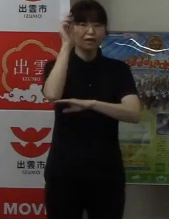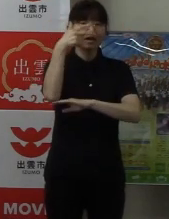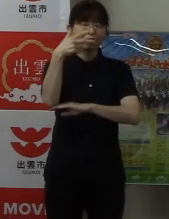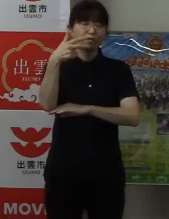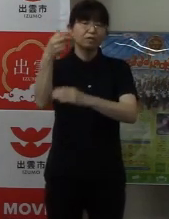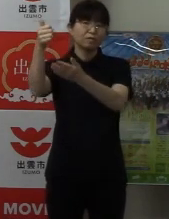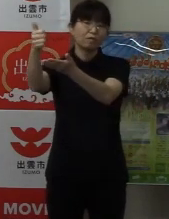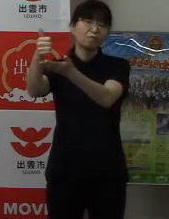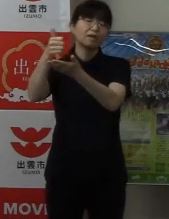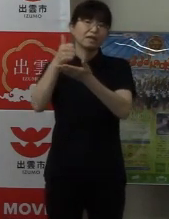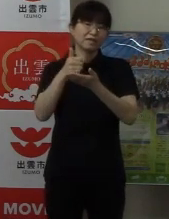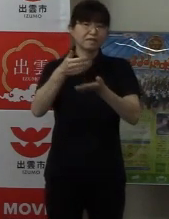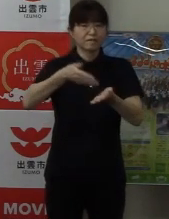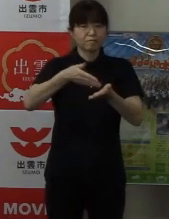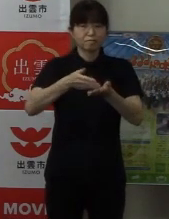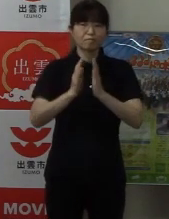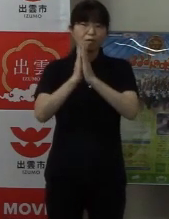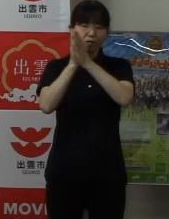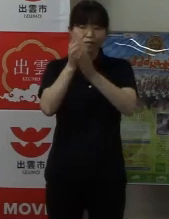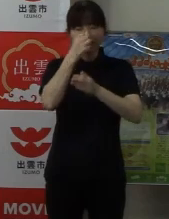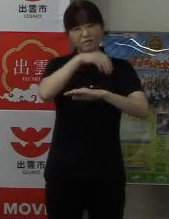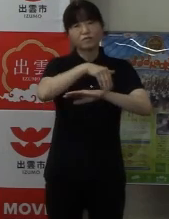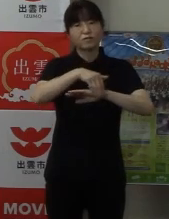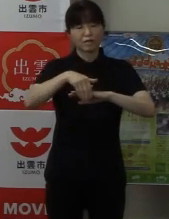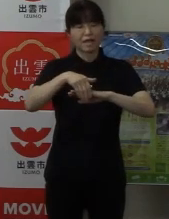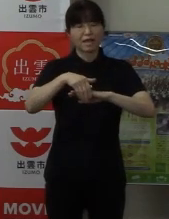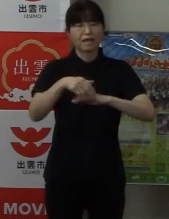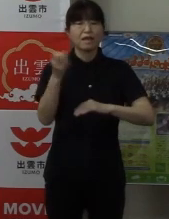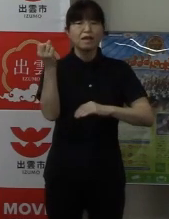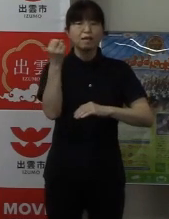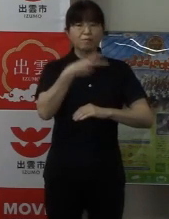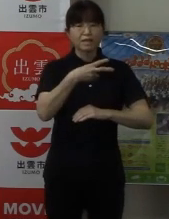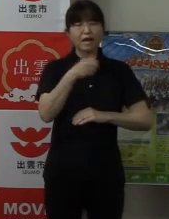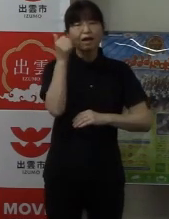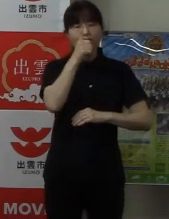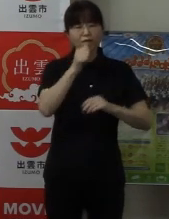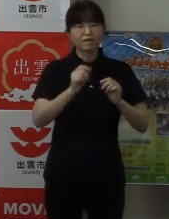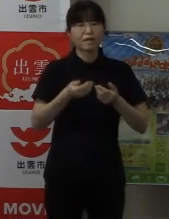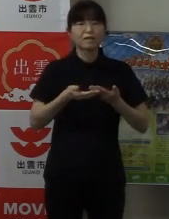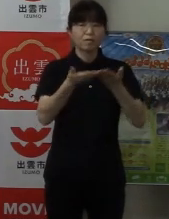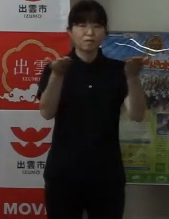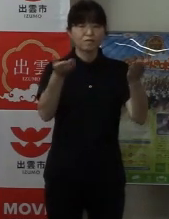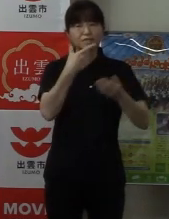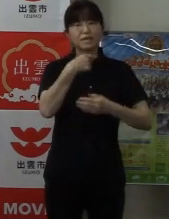っておりますので、またご案内を差し上げたいというふうに思います。